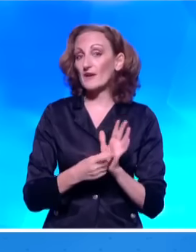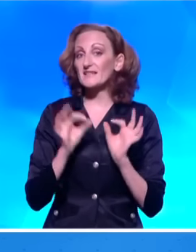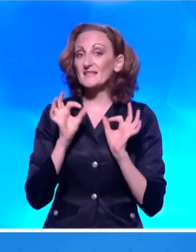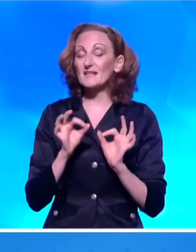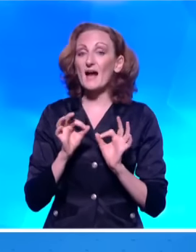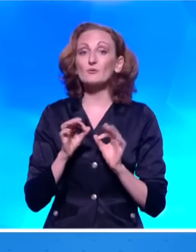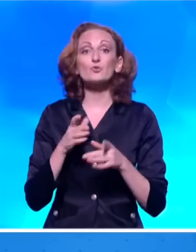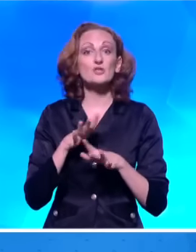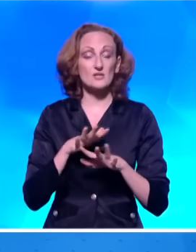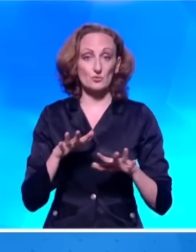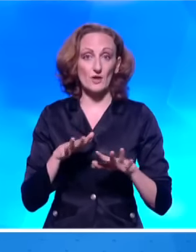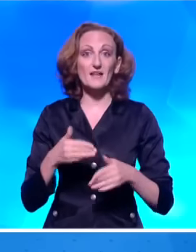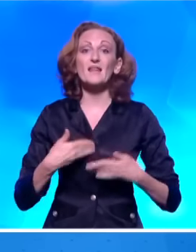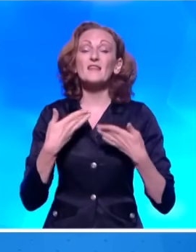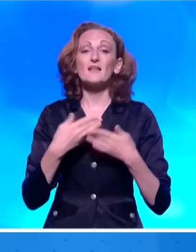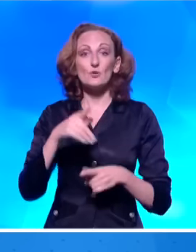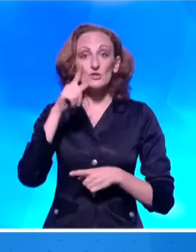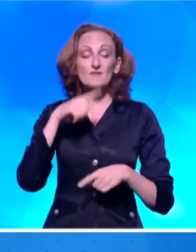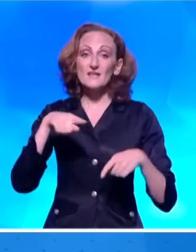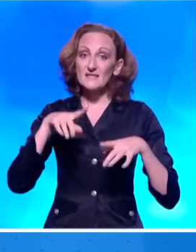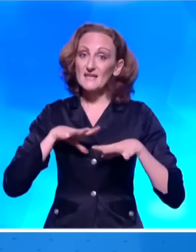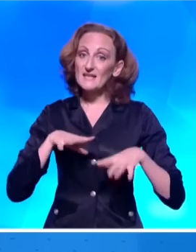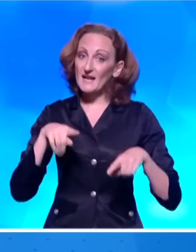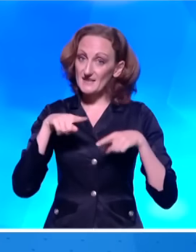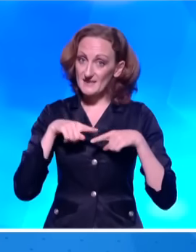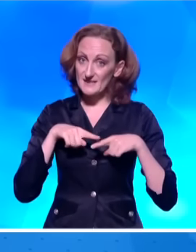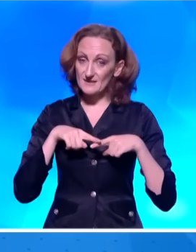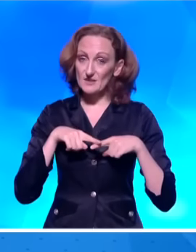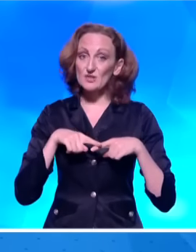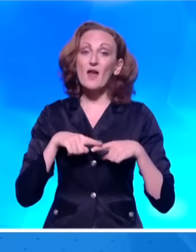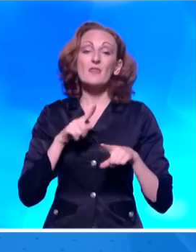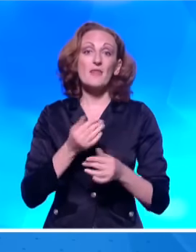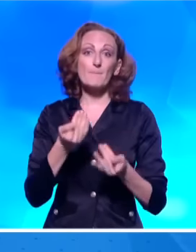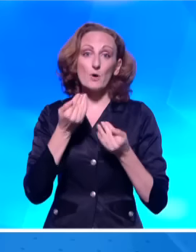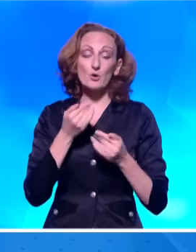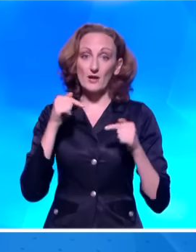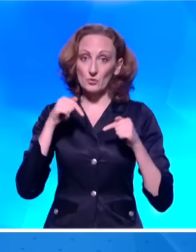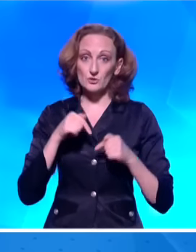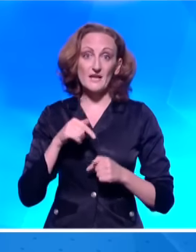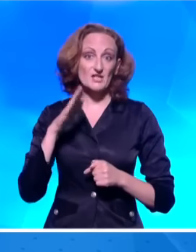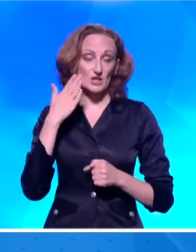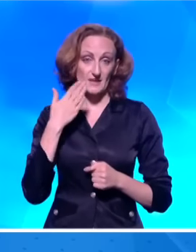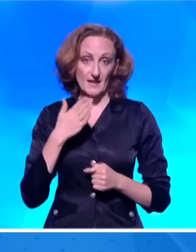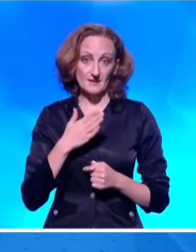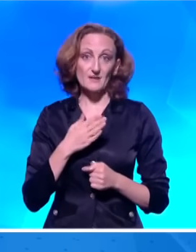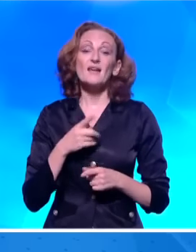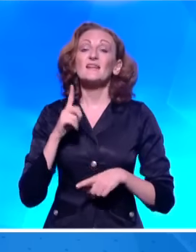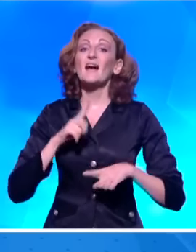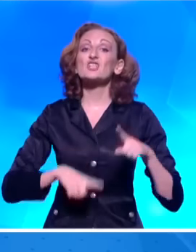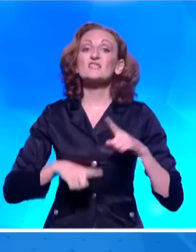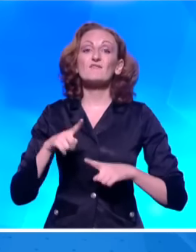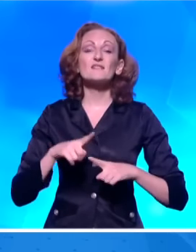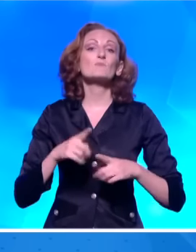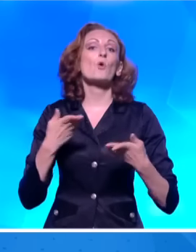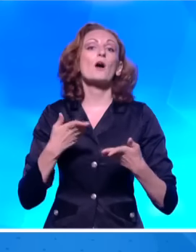Софийски градски съд не по-рано от днешна дата, датата на указа за насрочване на изборите. Така че, в зависимост от това какво